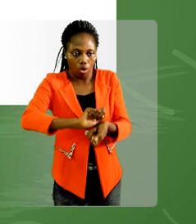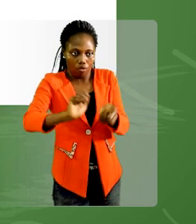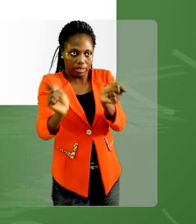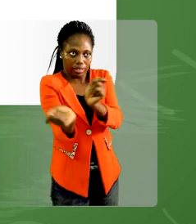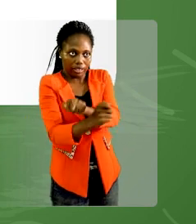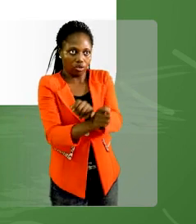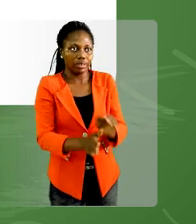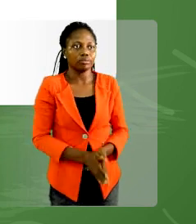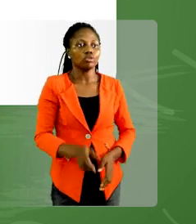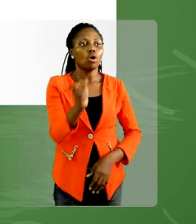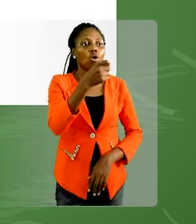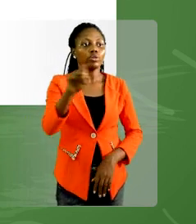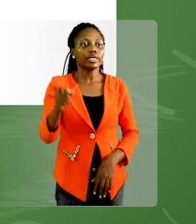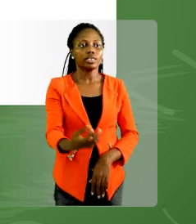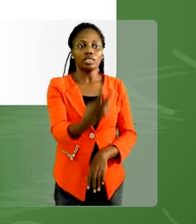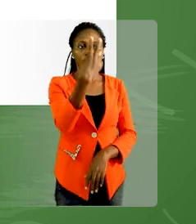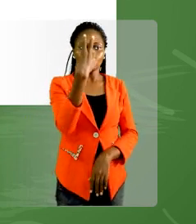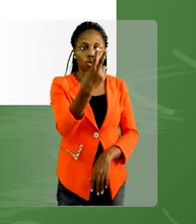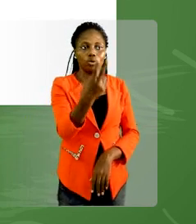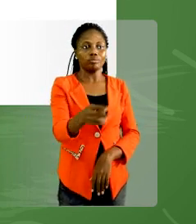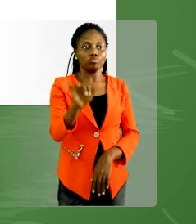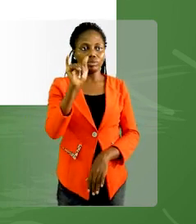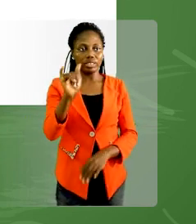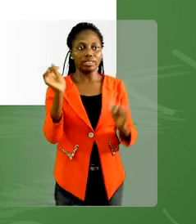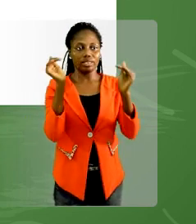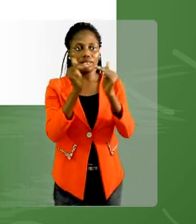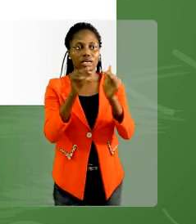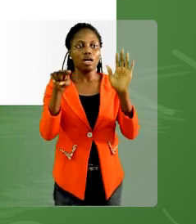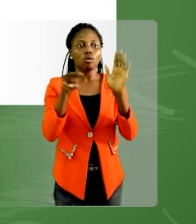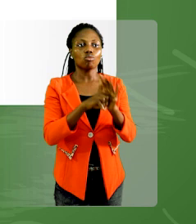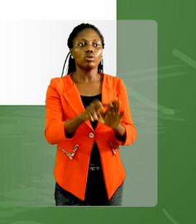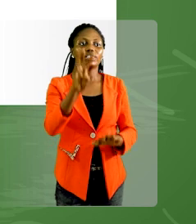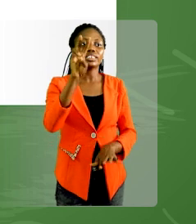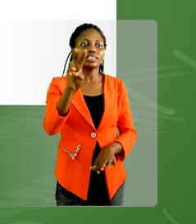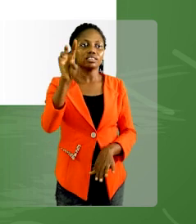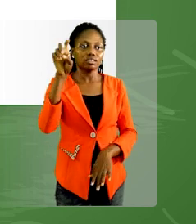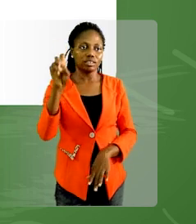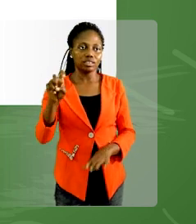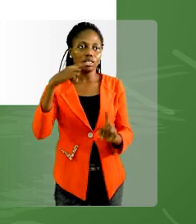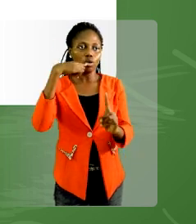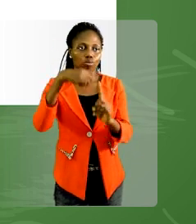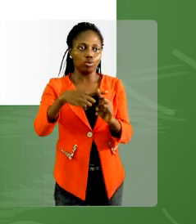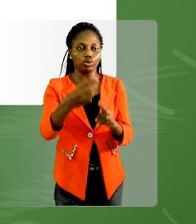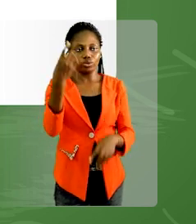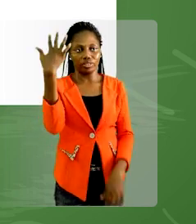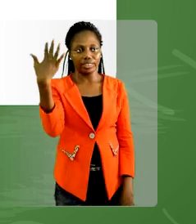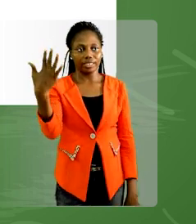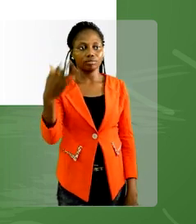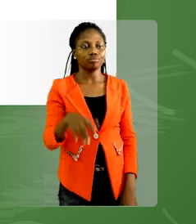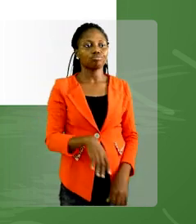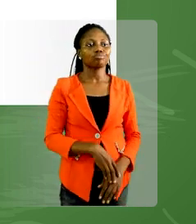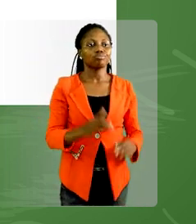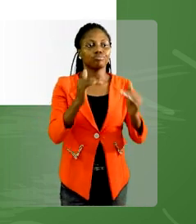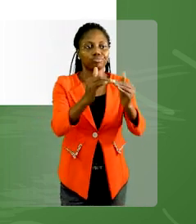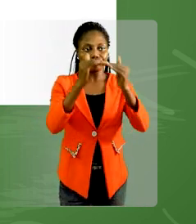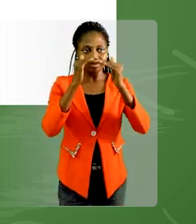Donc, on écrit 2y égale moins 6x plus 5. Ce qui donne